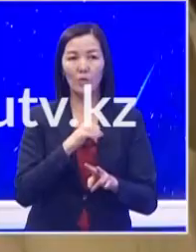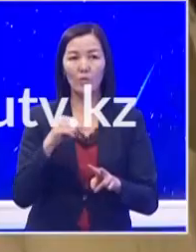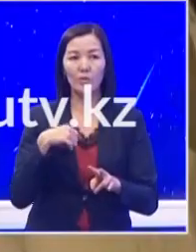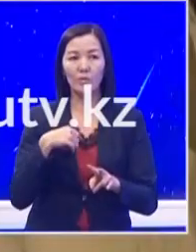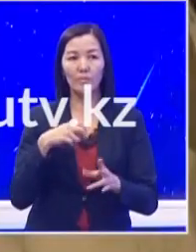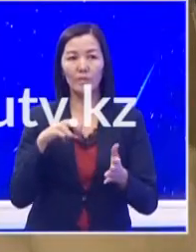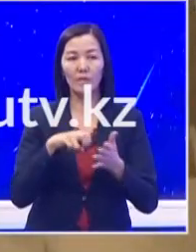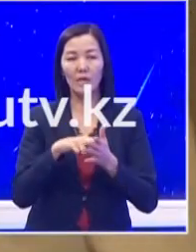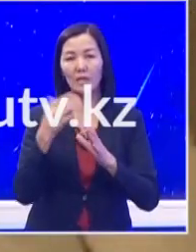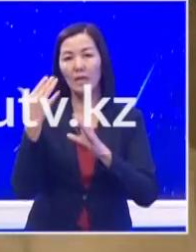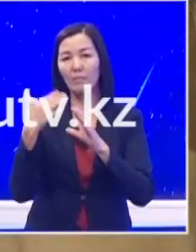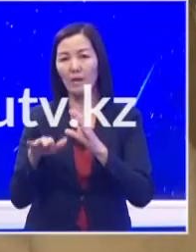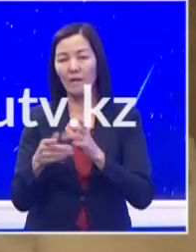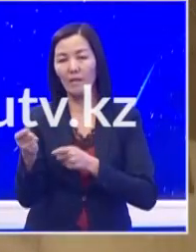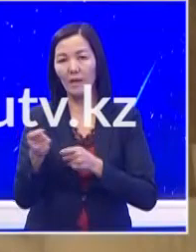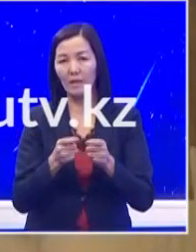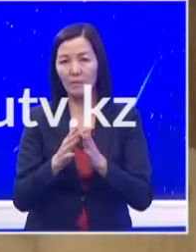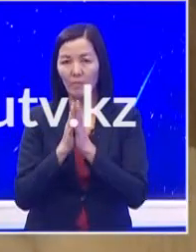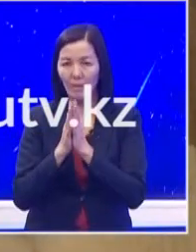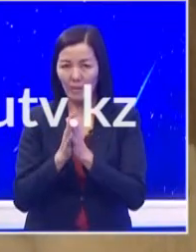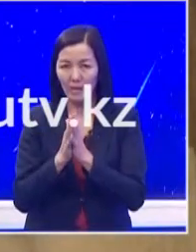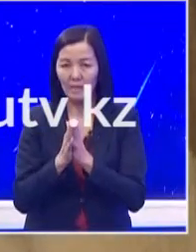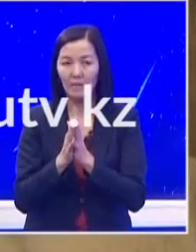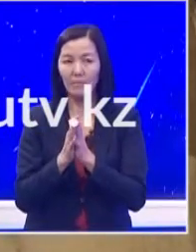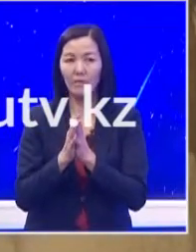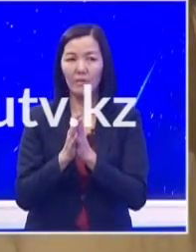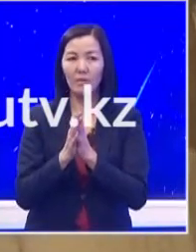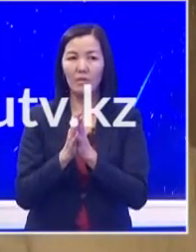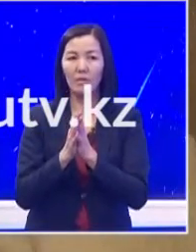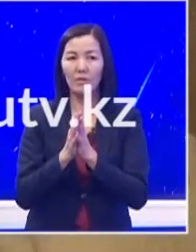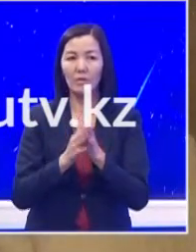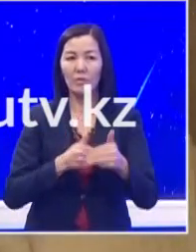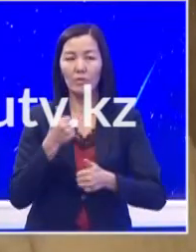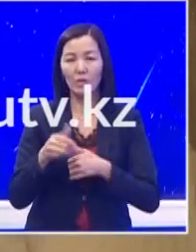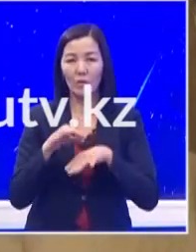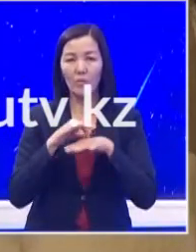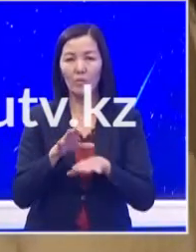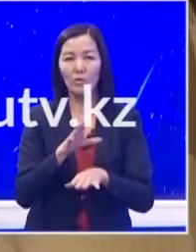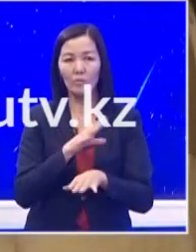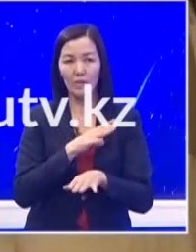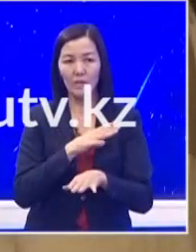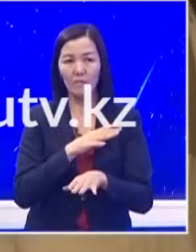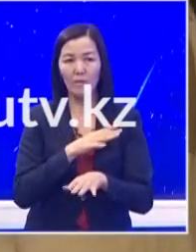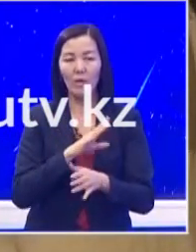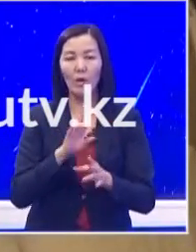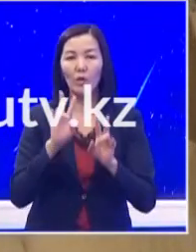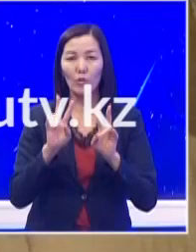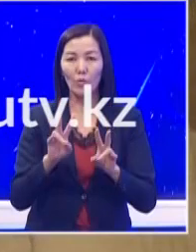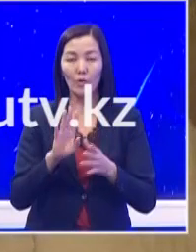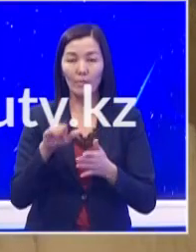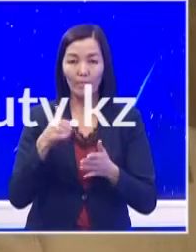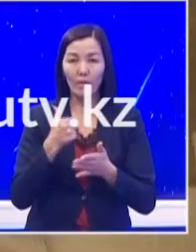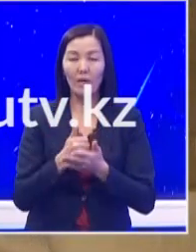хат жазып, әкімдерге шығып, жалынып дегендей осыны өткізіп жатырмыз. А негізгі